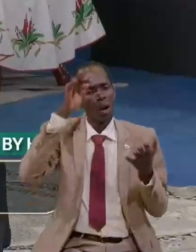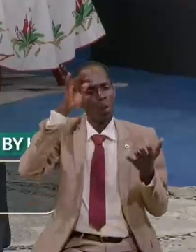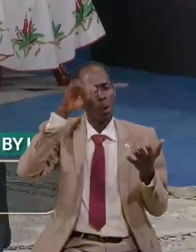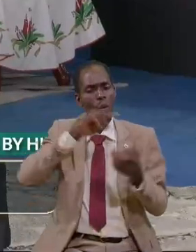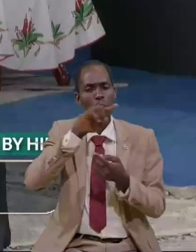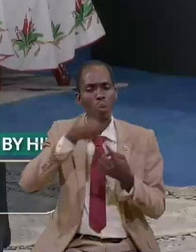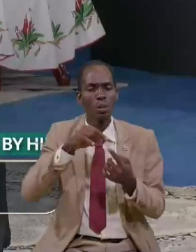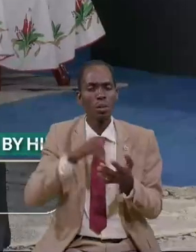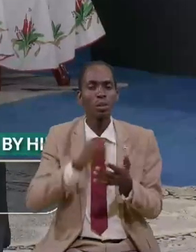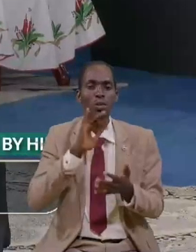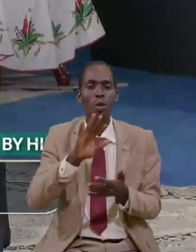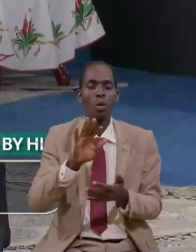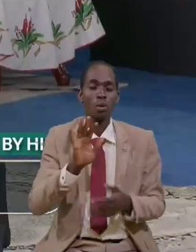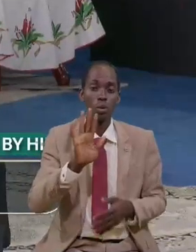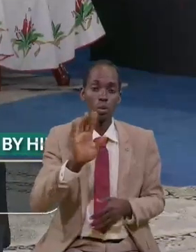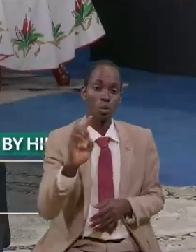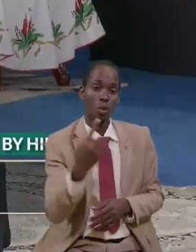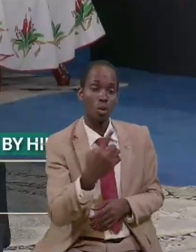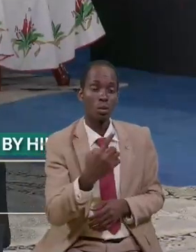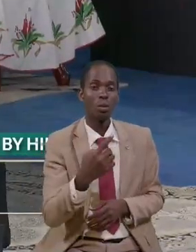Tu espères ton tour.